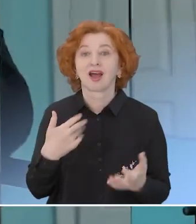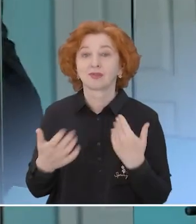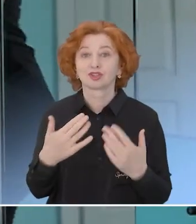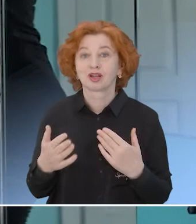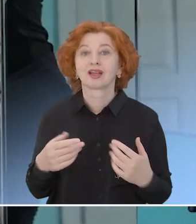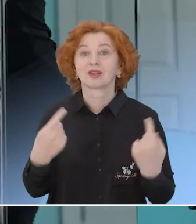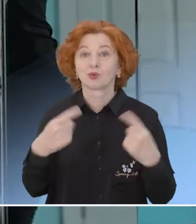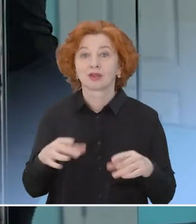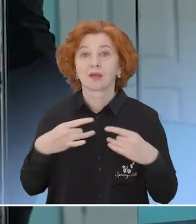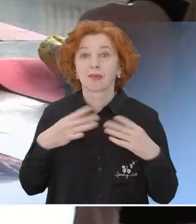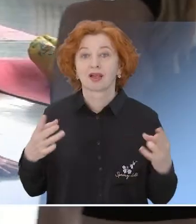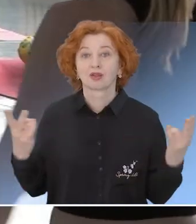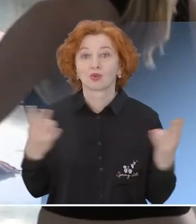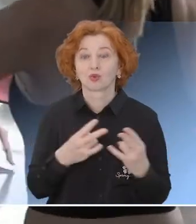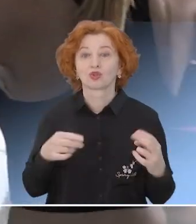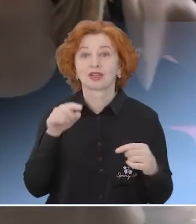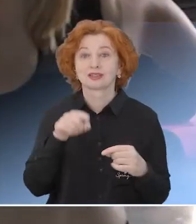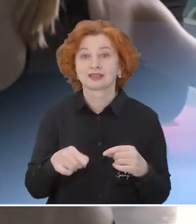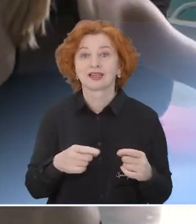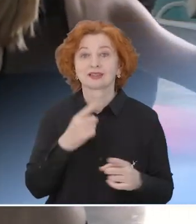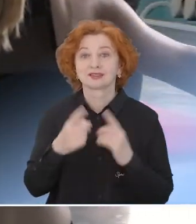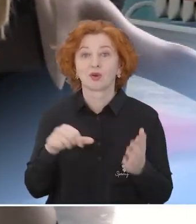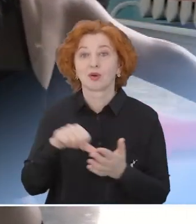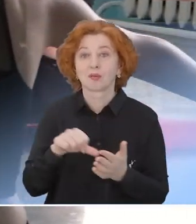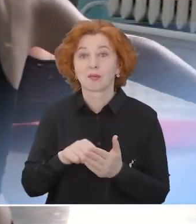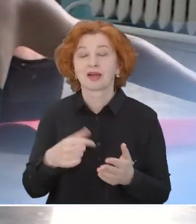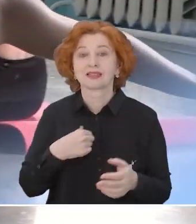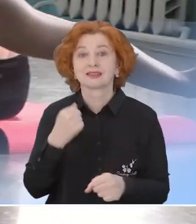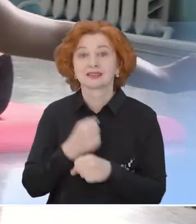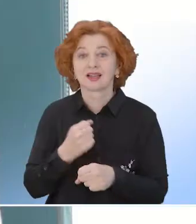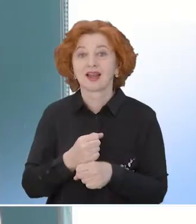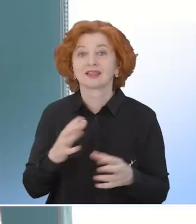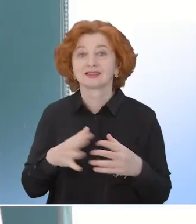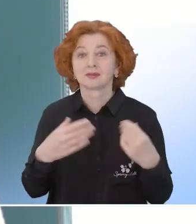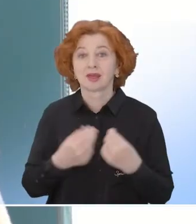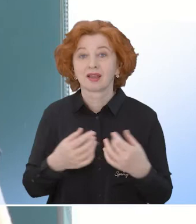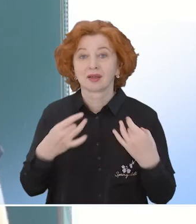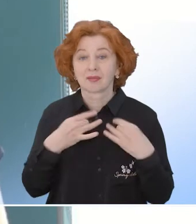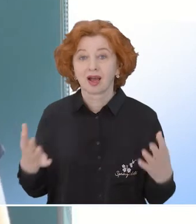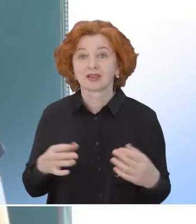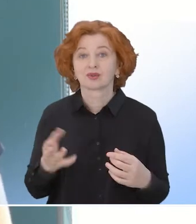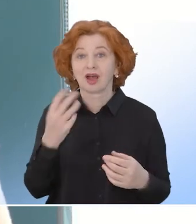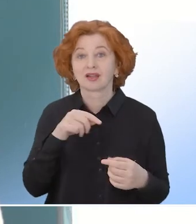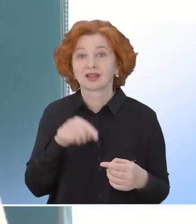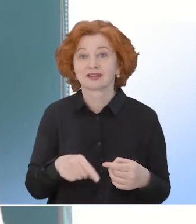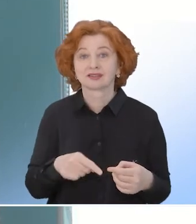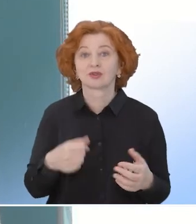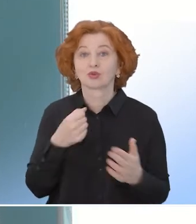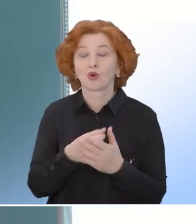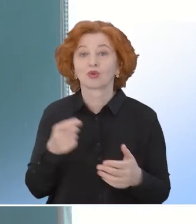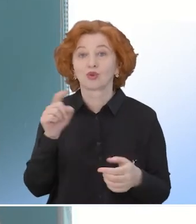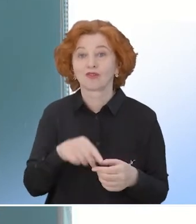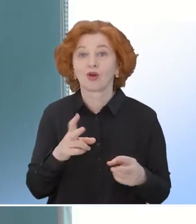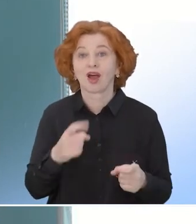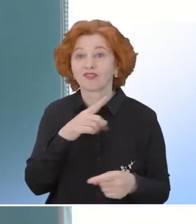клуба «Чайка». Но и другие праздники не обходились без их участия. Мы делали с ними номера с девчонками до того, вот когда я пришла работать, до